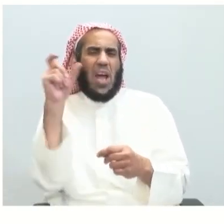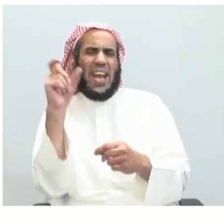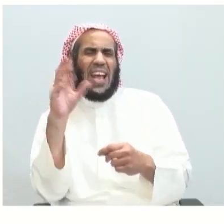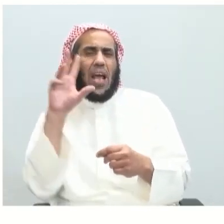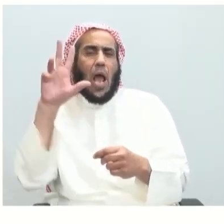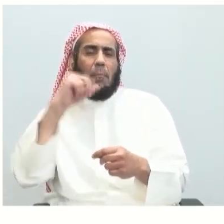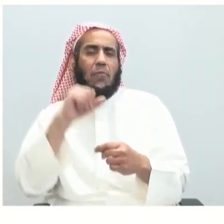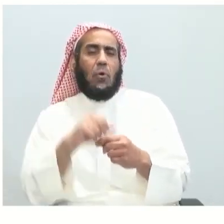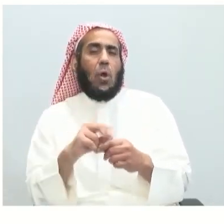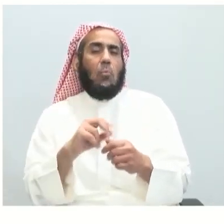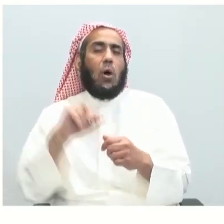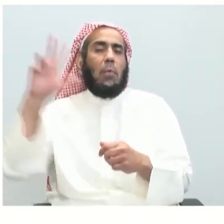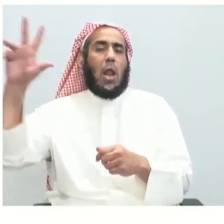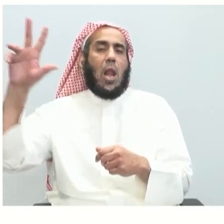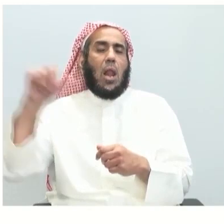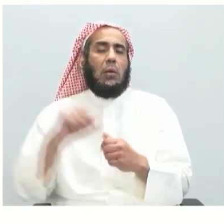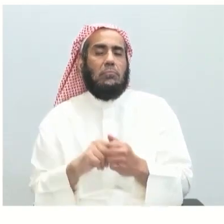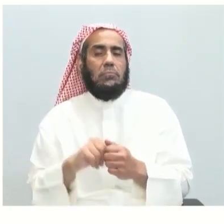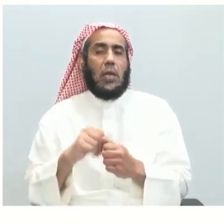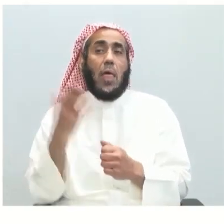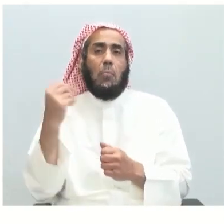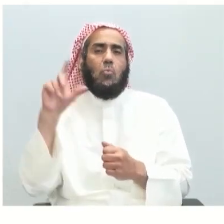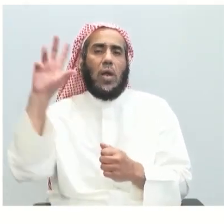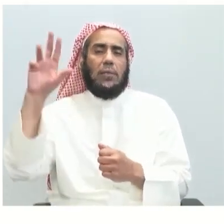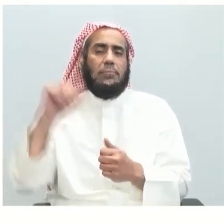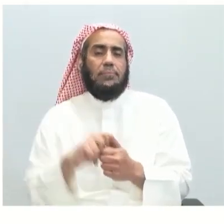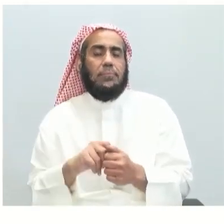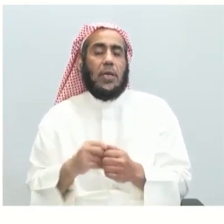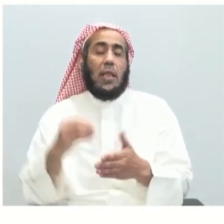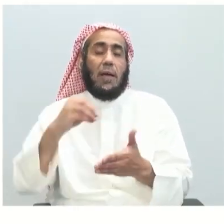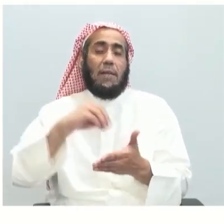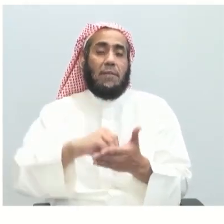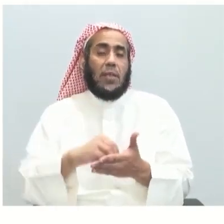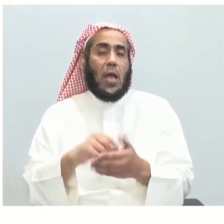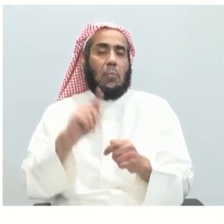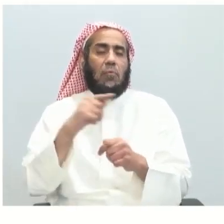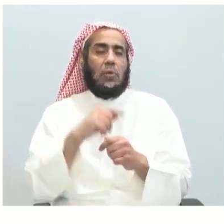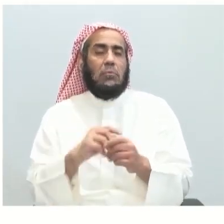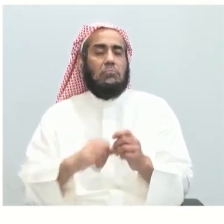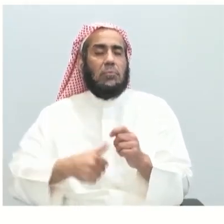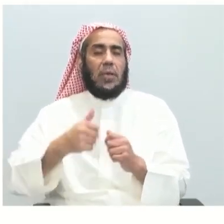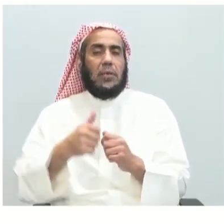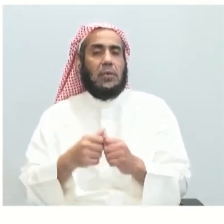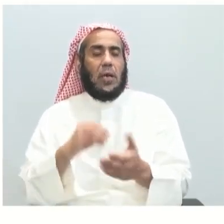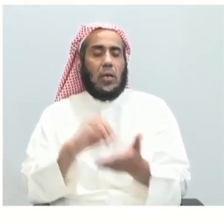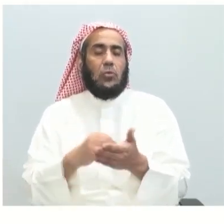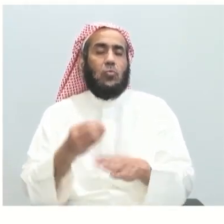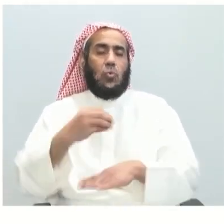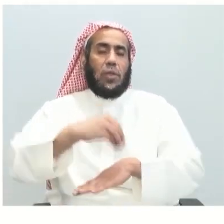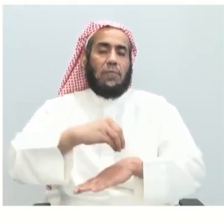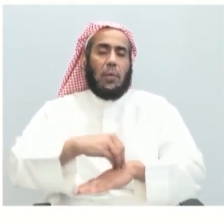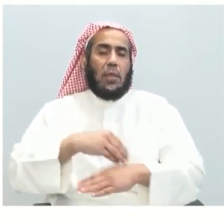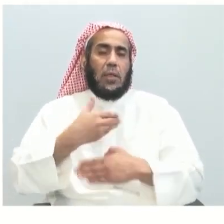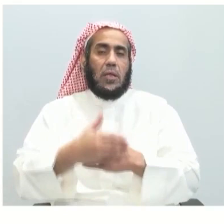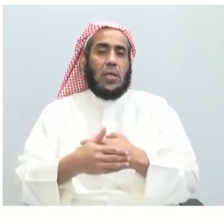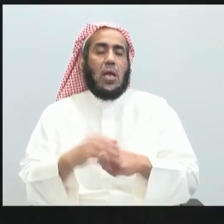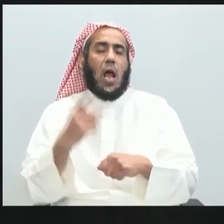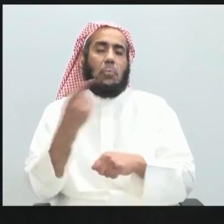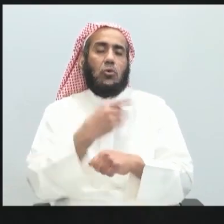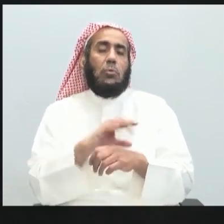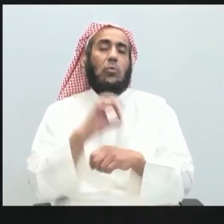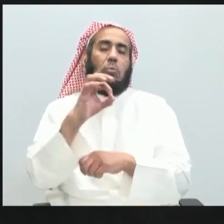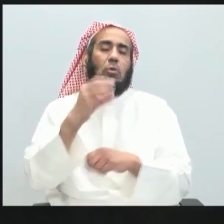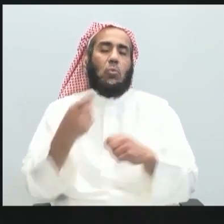والمعرف بال والمعرف بال هذه في المرفوعات بامكانك ايضا ان تضيف بعد ذلك المصوبات